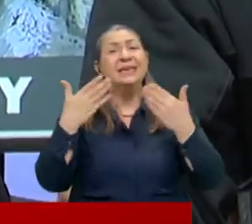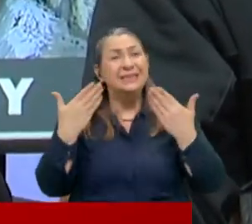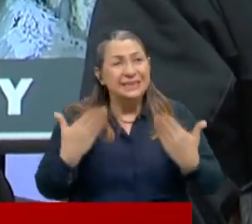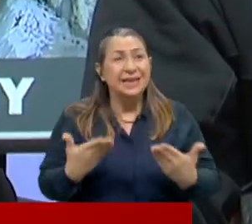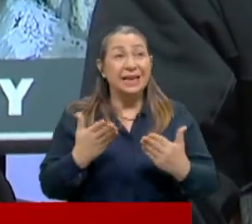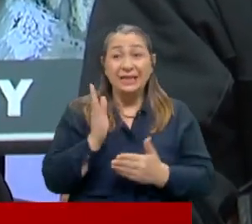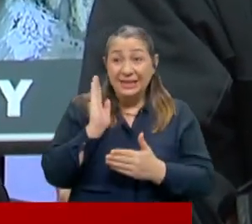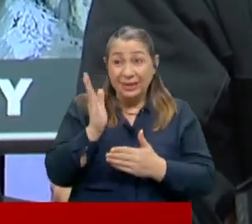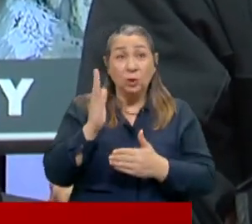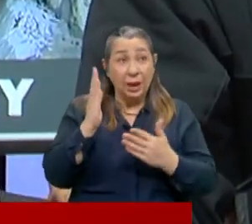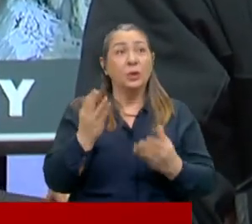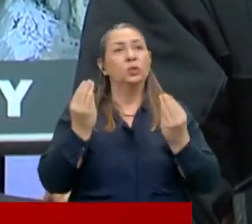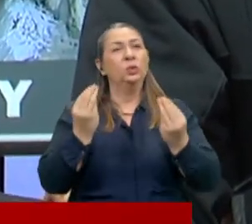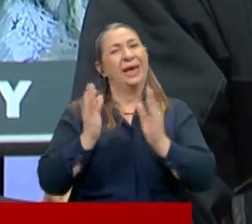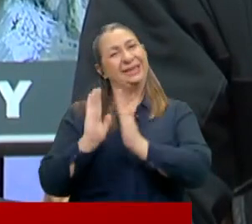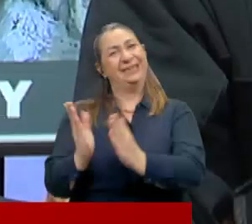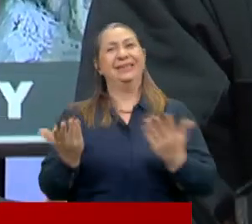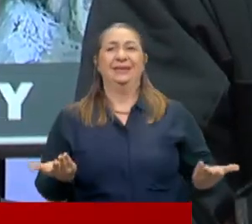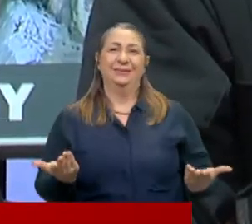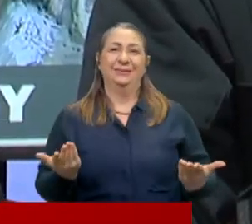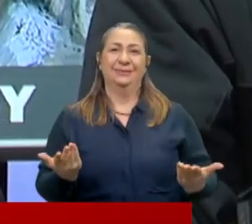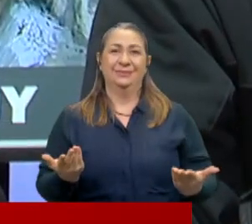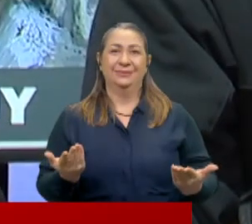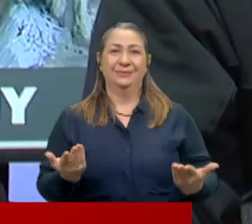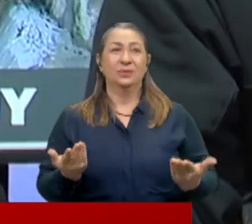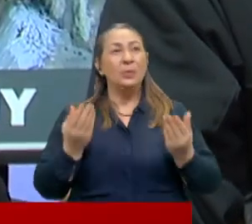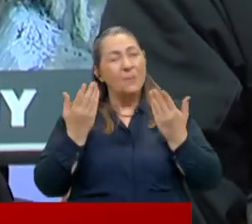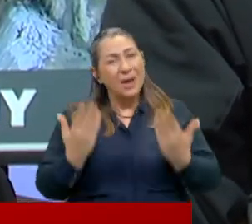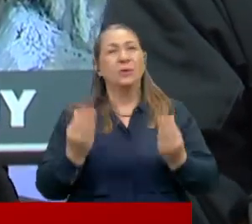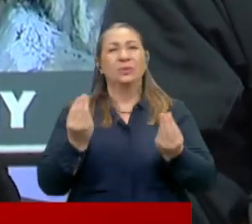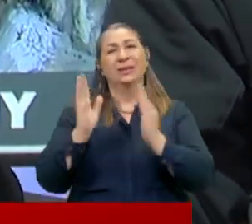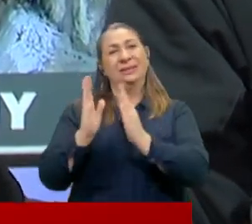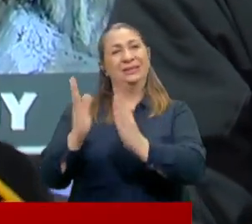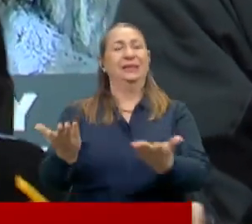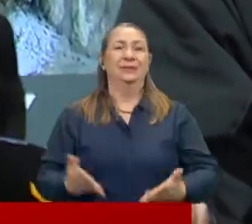Zaten gidiyorlar, bari güzel gitsinler. Bari güzel gitsinler.